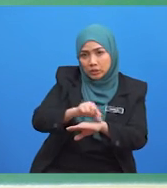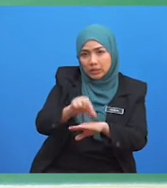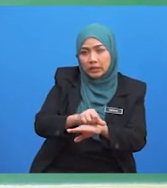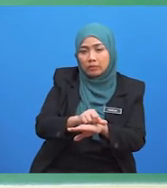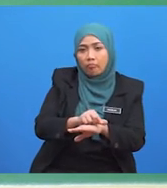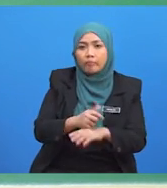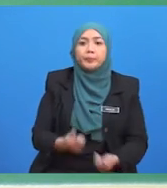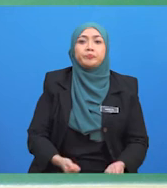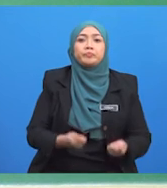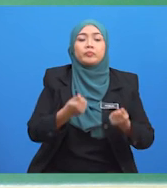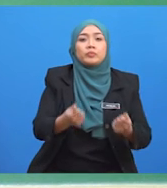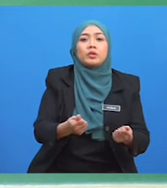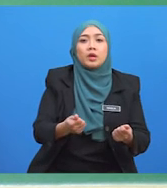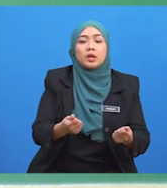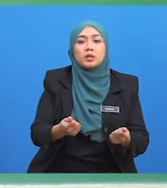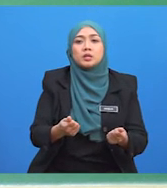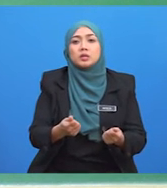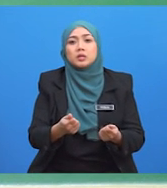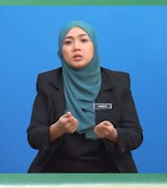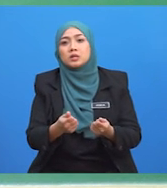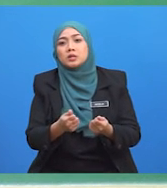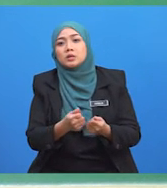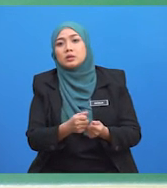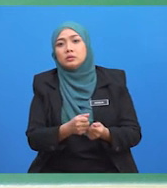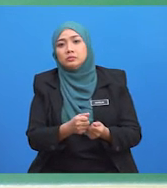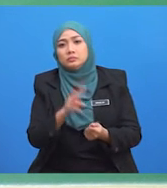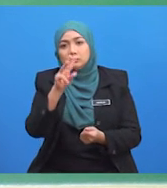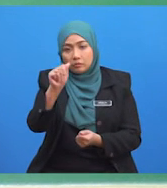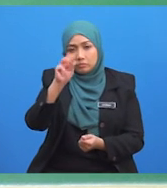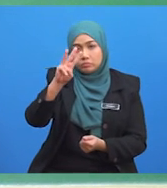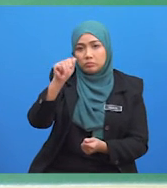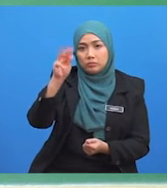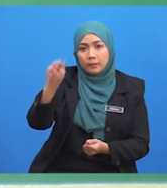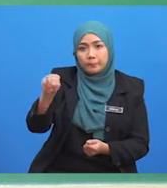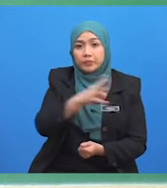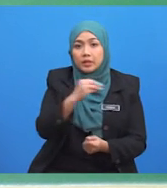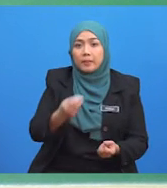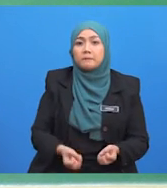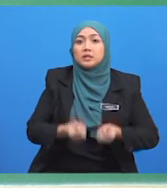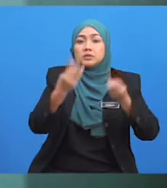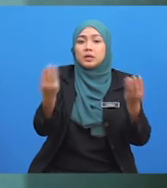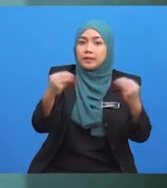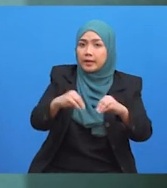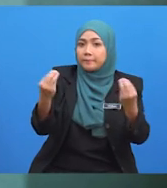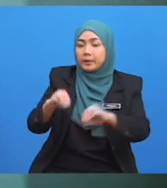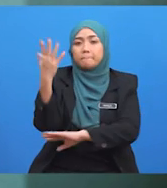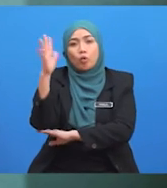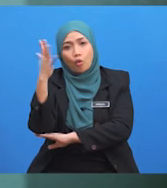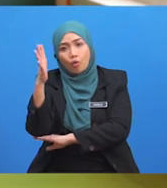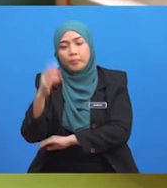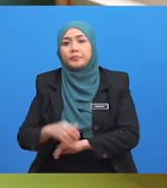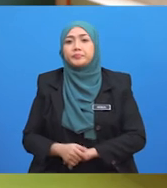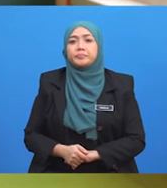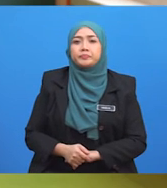menggunakan pengangkutan awam dan membanyakkan tanam pokok. Pandai